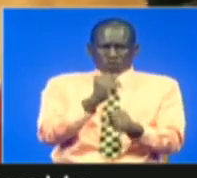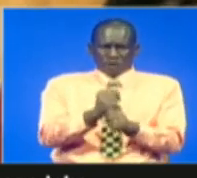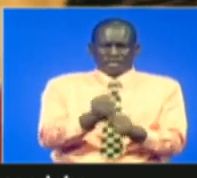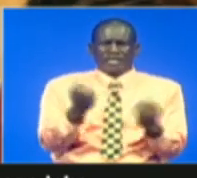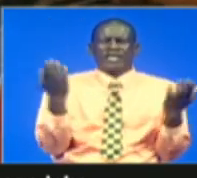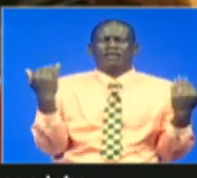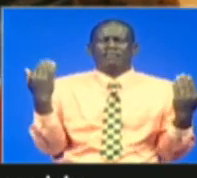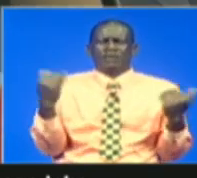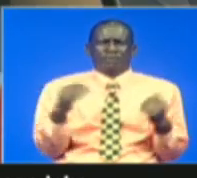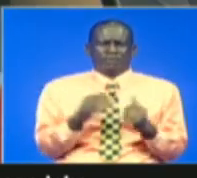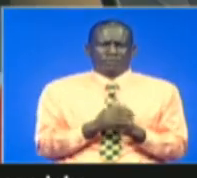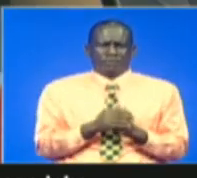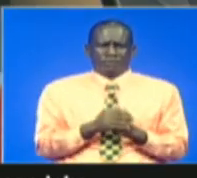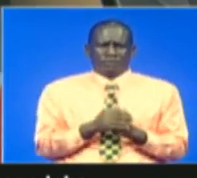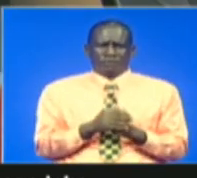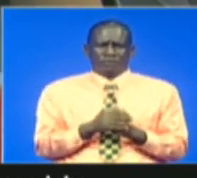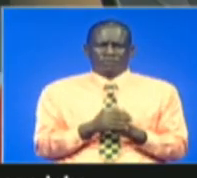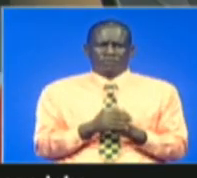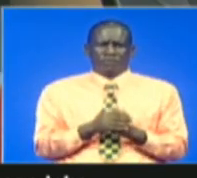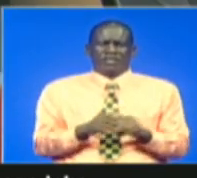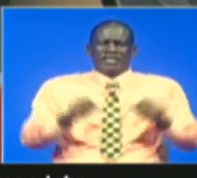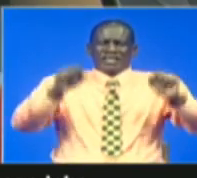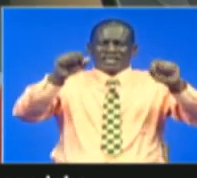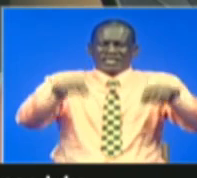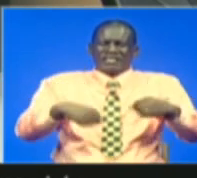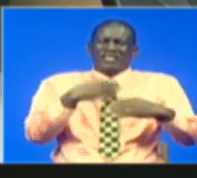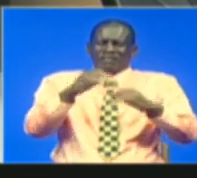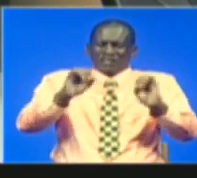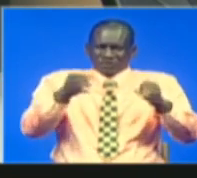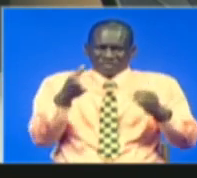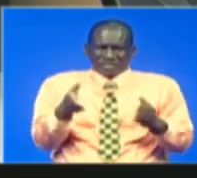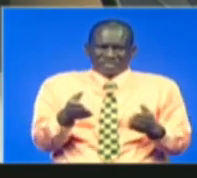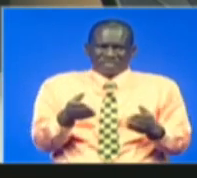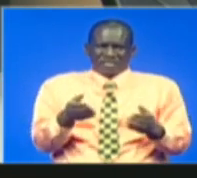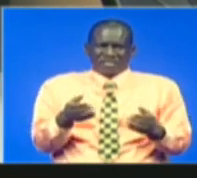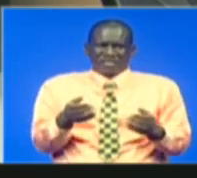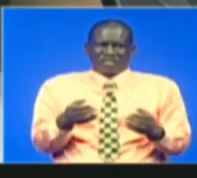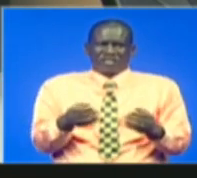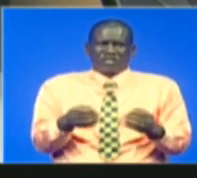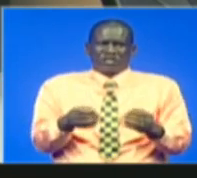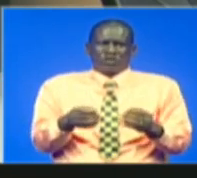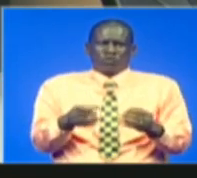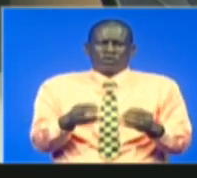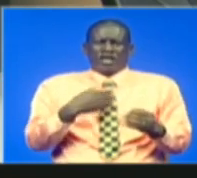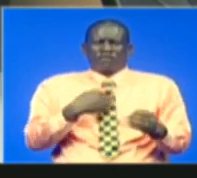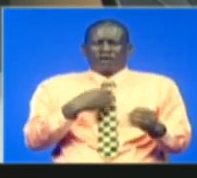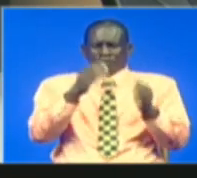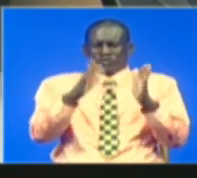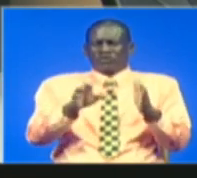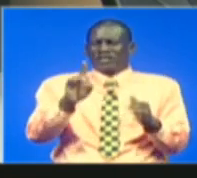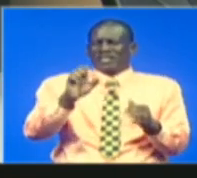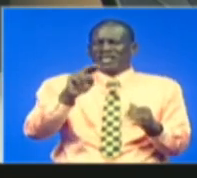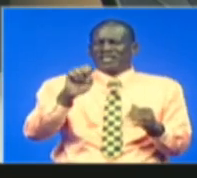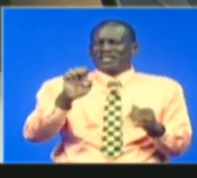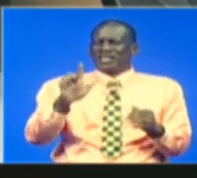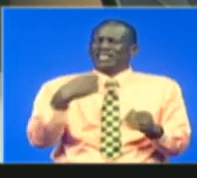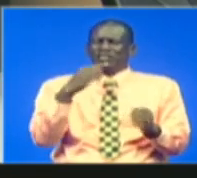Meru. Na baada ya taarifa hiyo, ni wakati wa kutenda haki na kuna Daniel Mbira anasema tunazidi